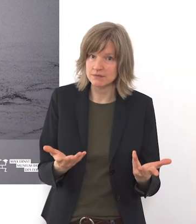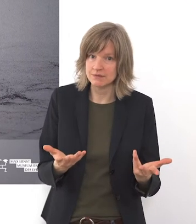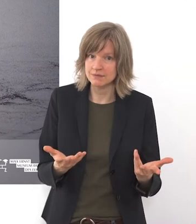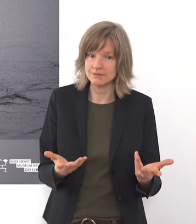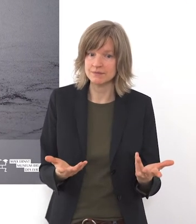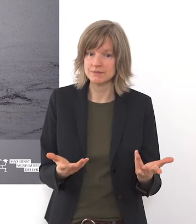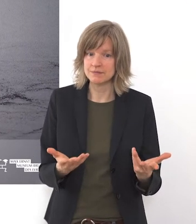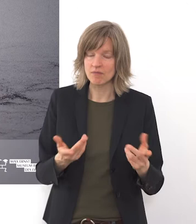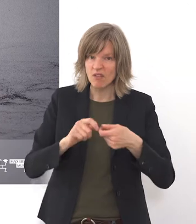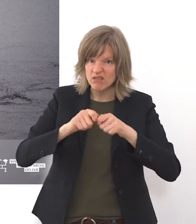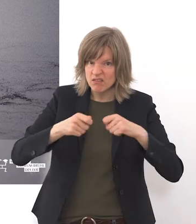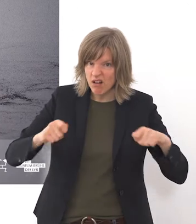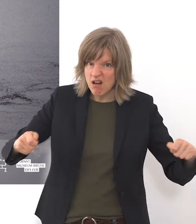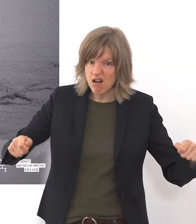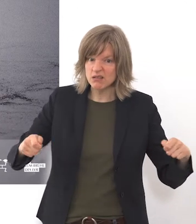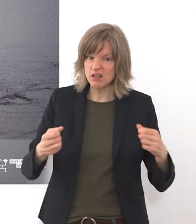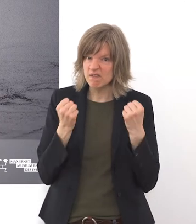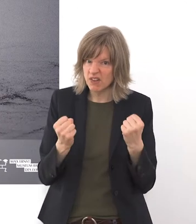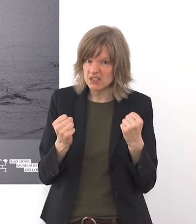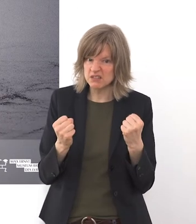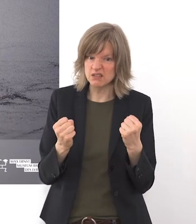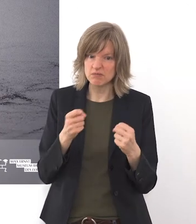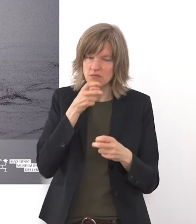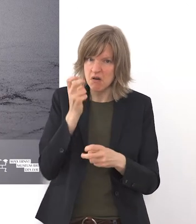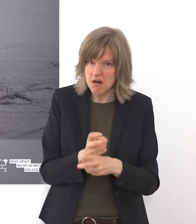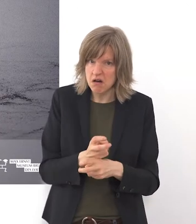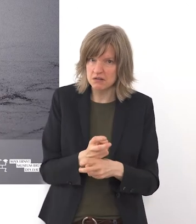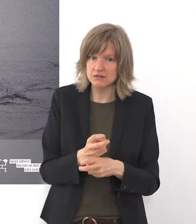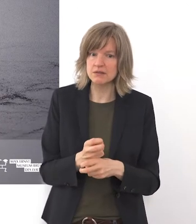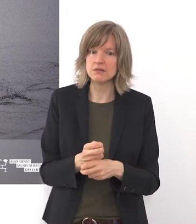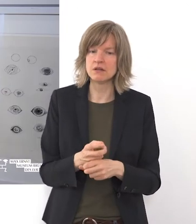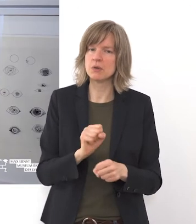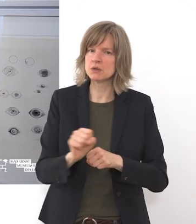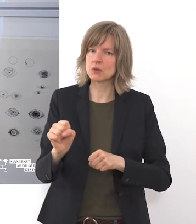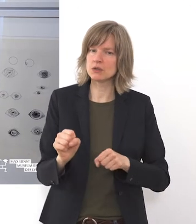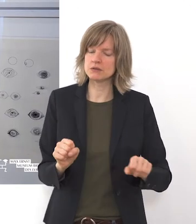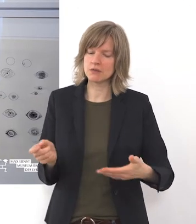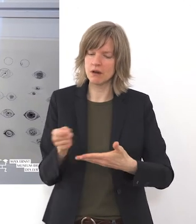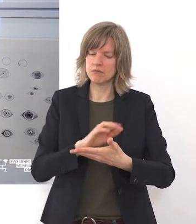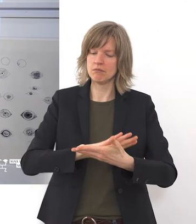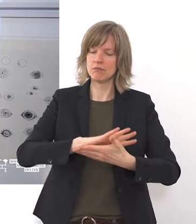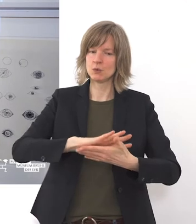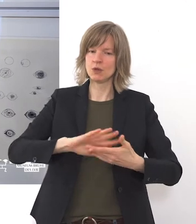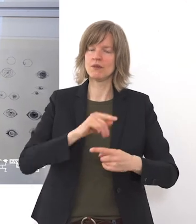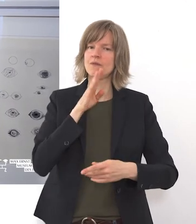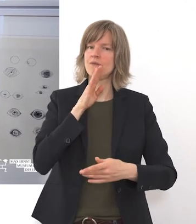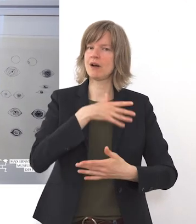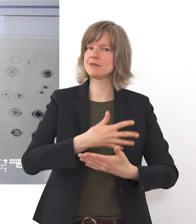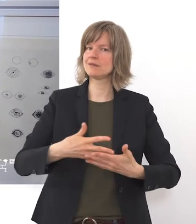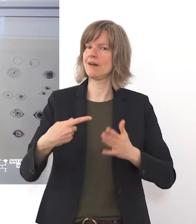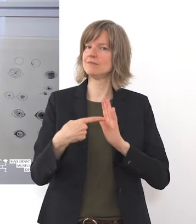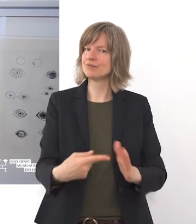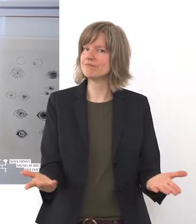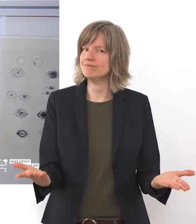harten Draht verwendet, um dieses fließende Wasser darzustellen. Und überall können wir also durch diese